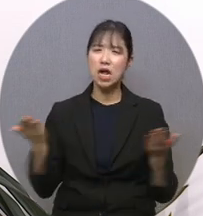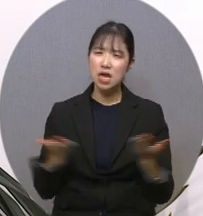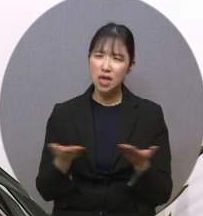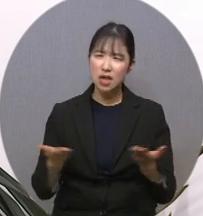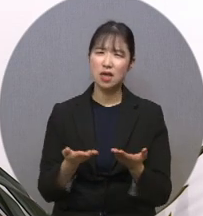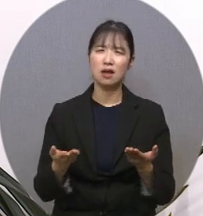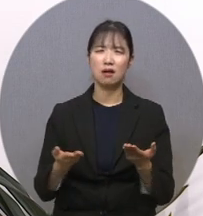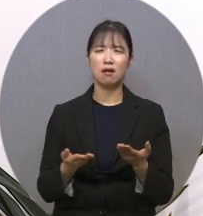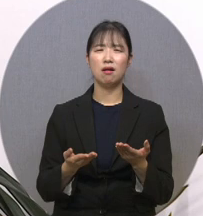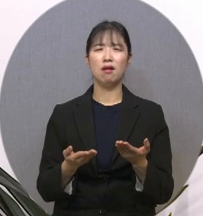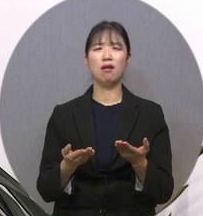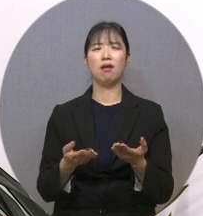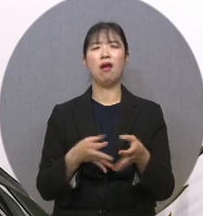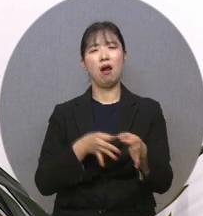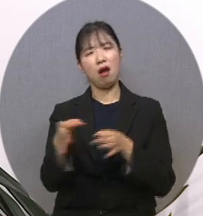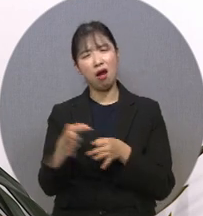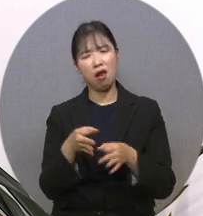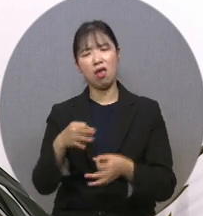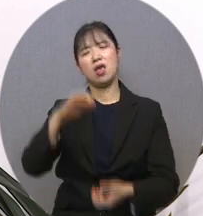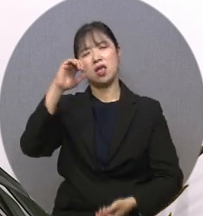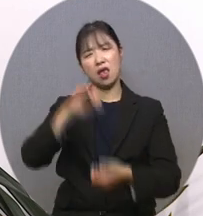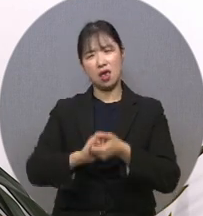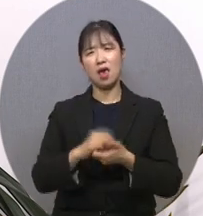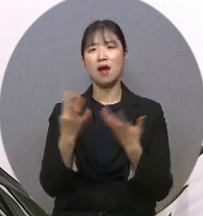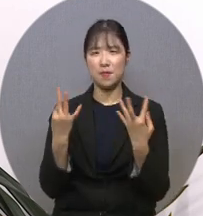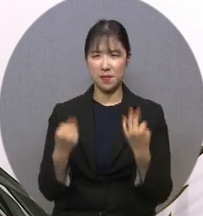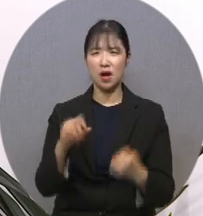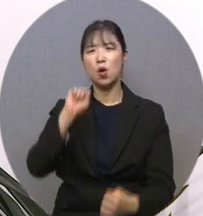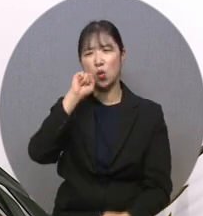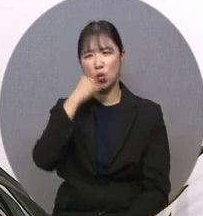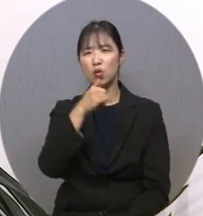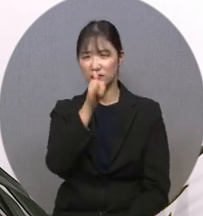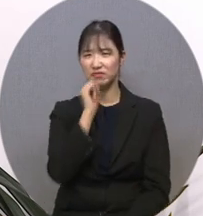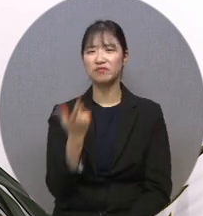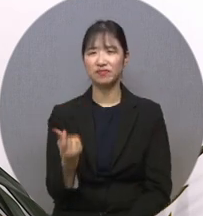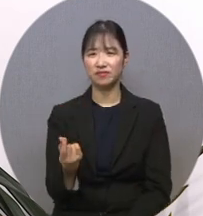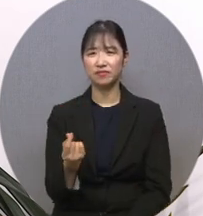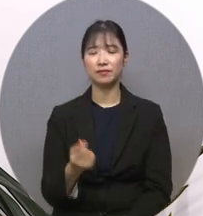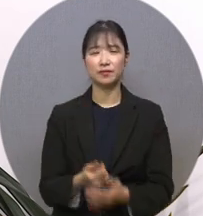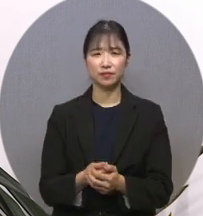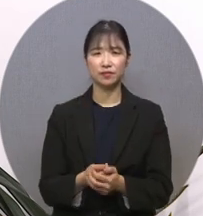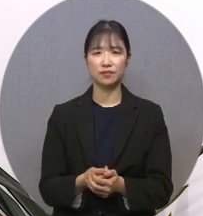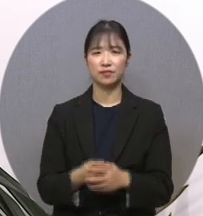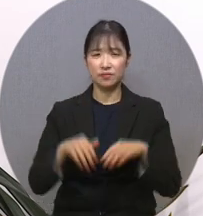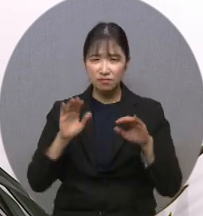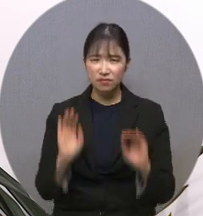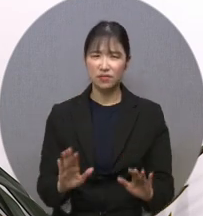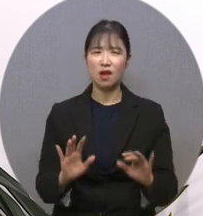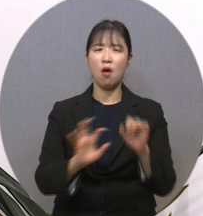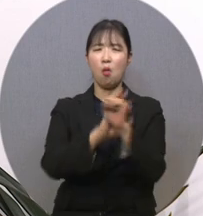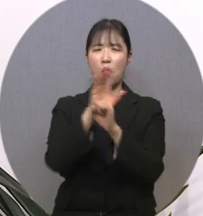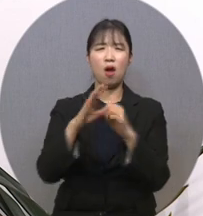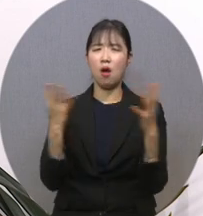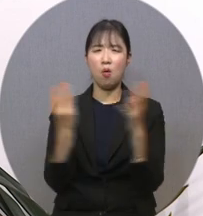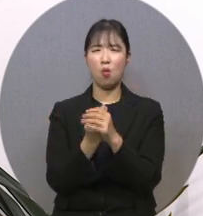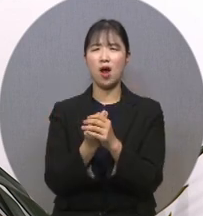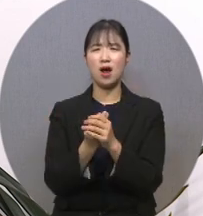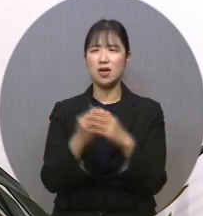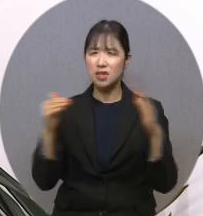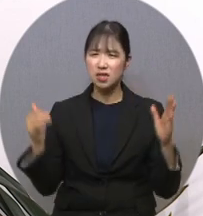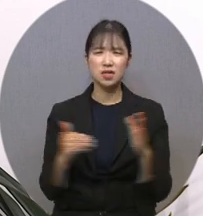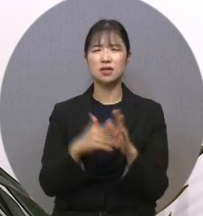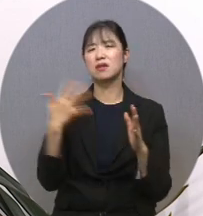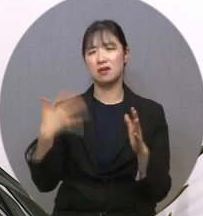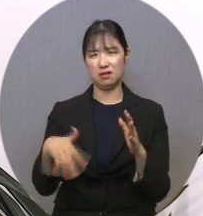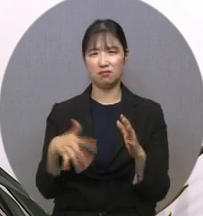또 여러 가지 일에도 제약을 받으시고 어려움을 겪으셨습니까? 지금도 코로나를 완전히 벗어나지